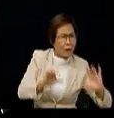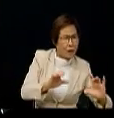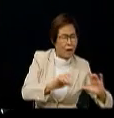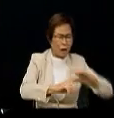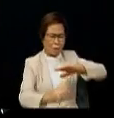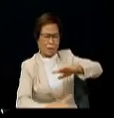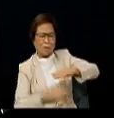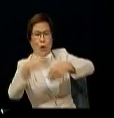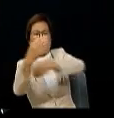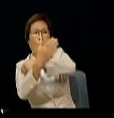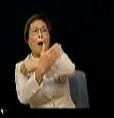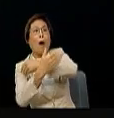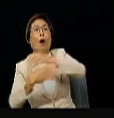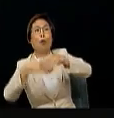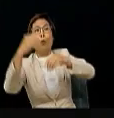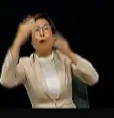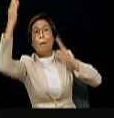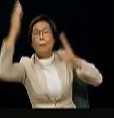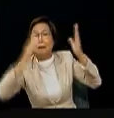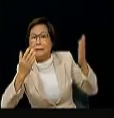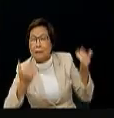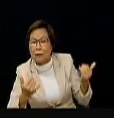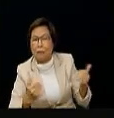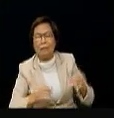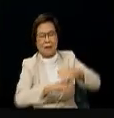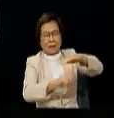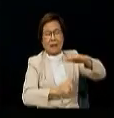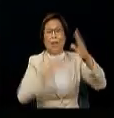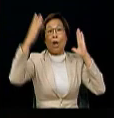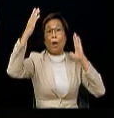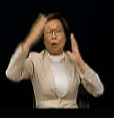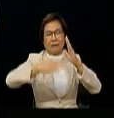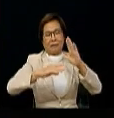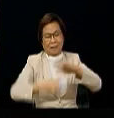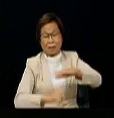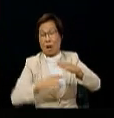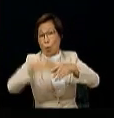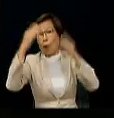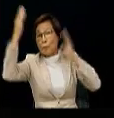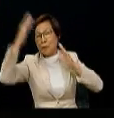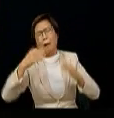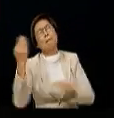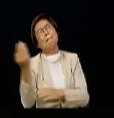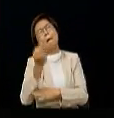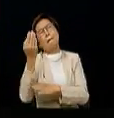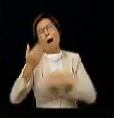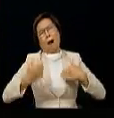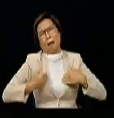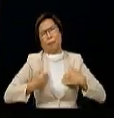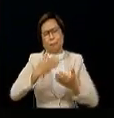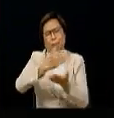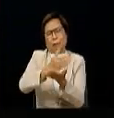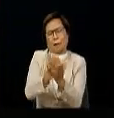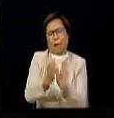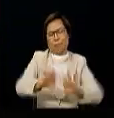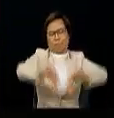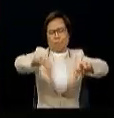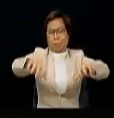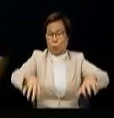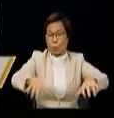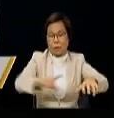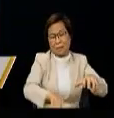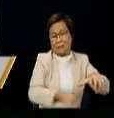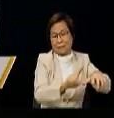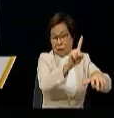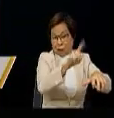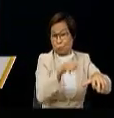dasar luar Malaysia kali ini sebenarnya Ini lazimnya dia dua bagian satu